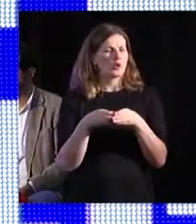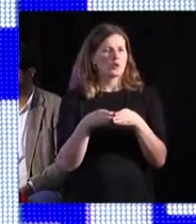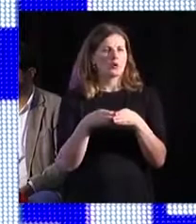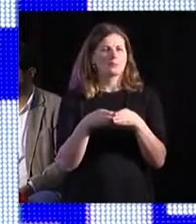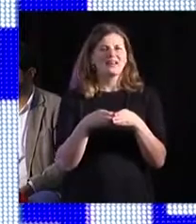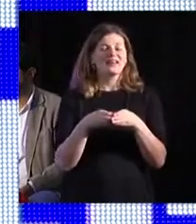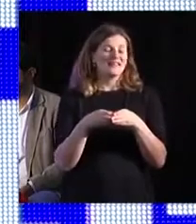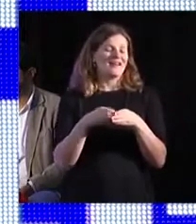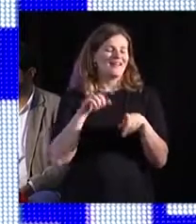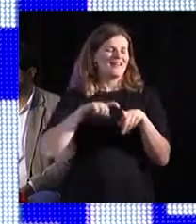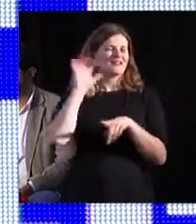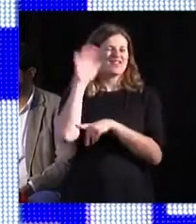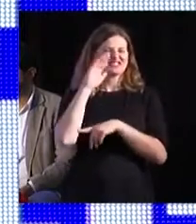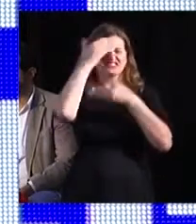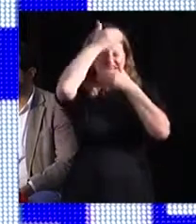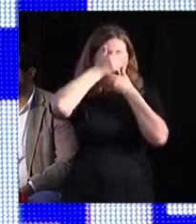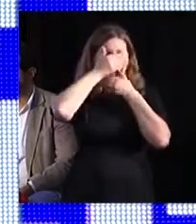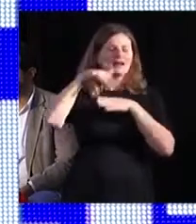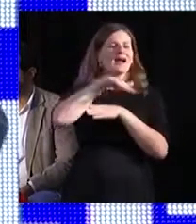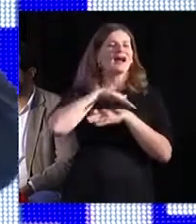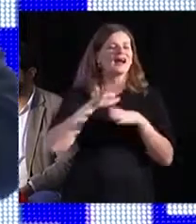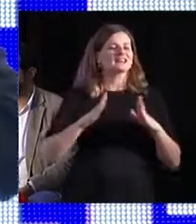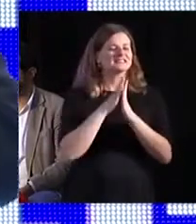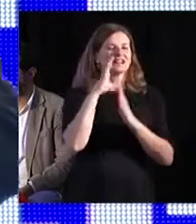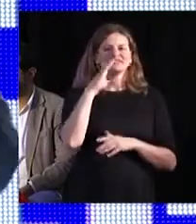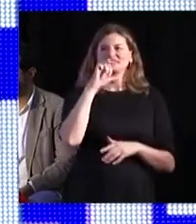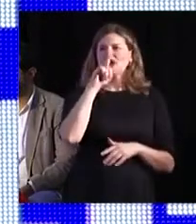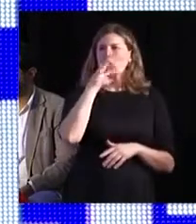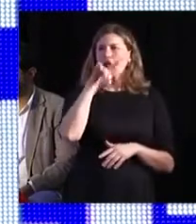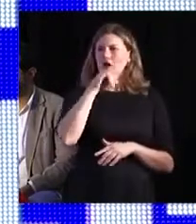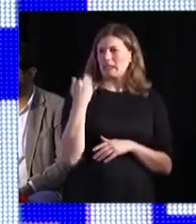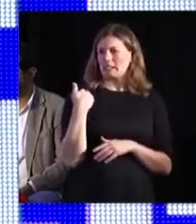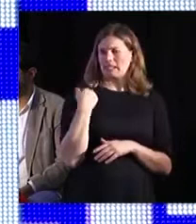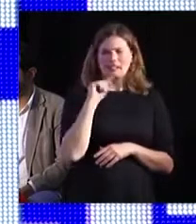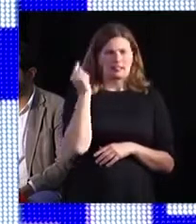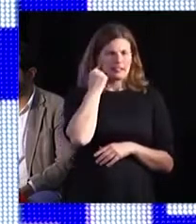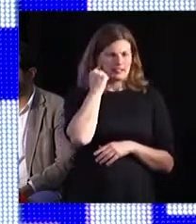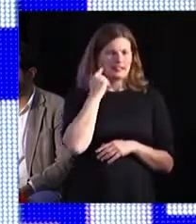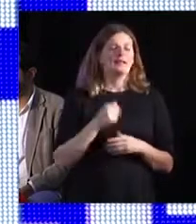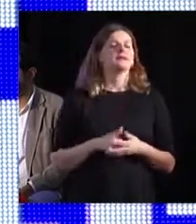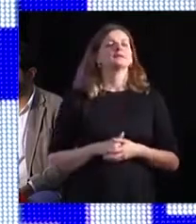de feixistes encaputxats a Sant Celoni. M'ho han comunicat fa una estona.